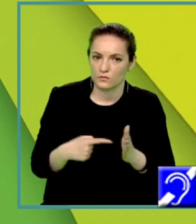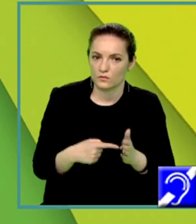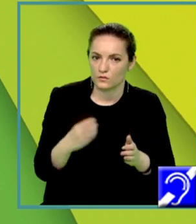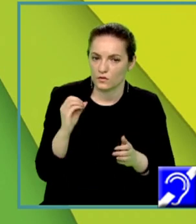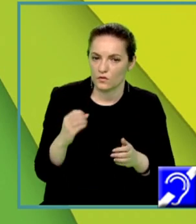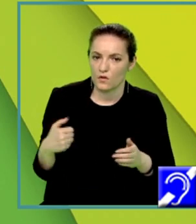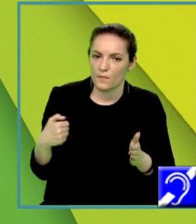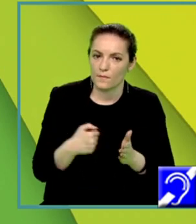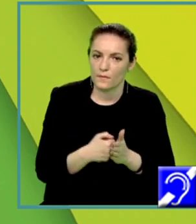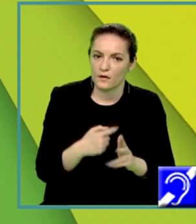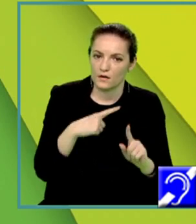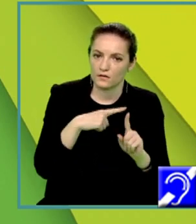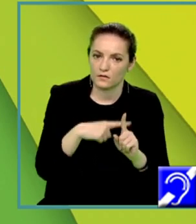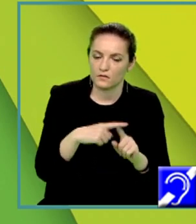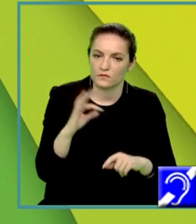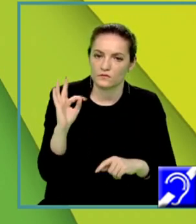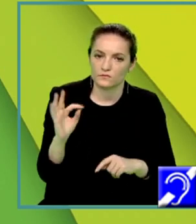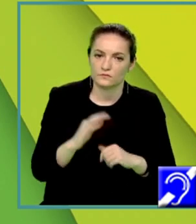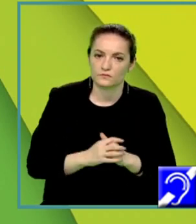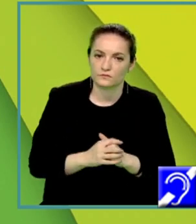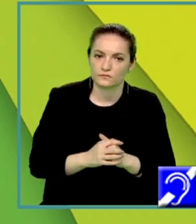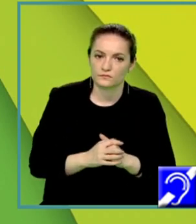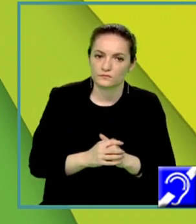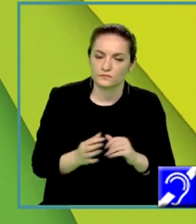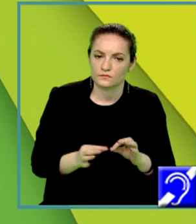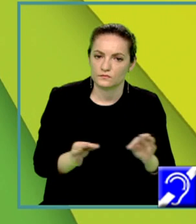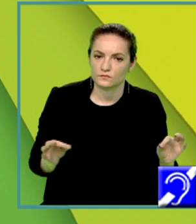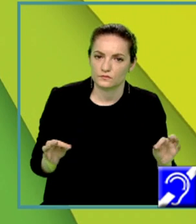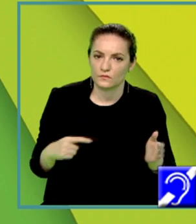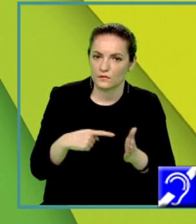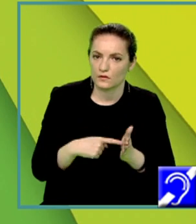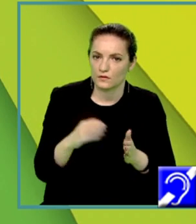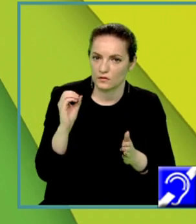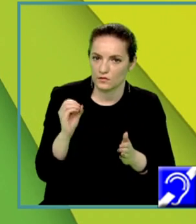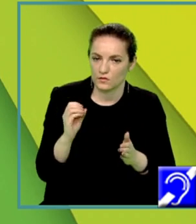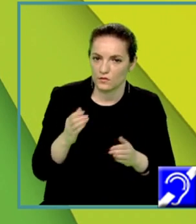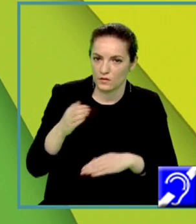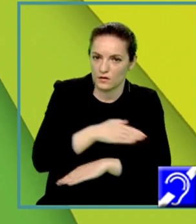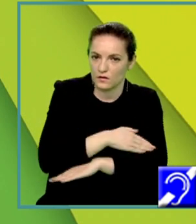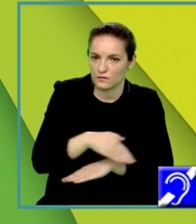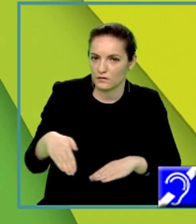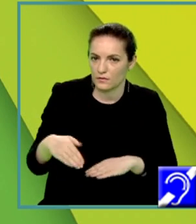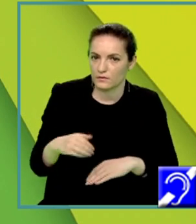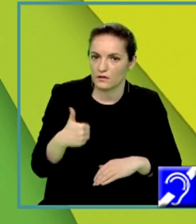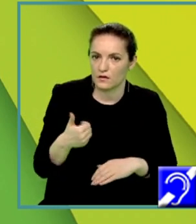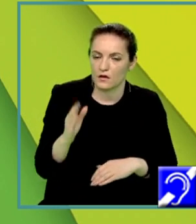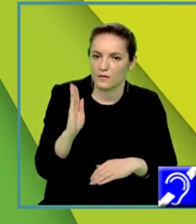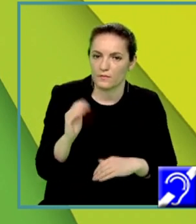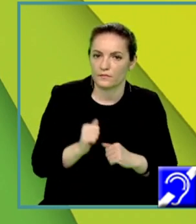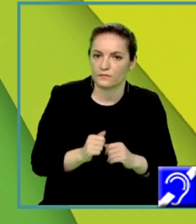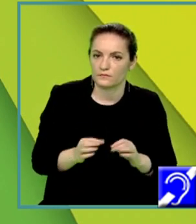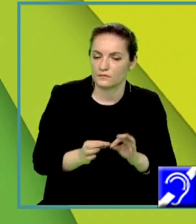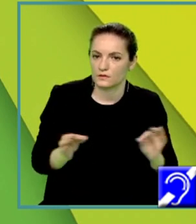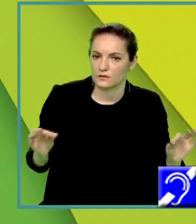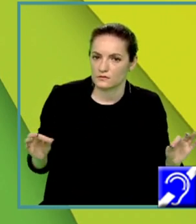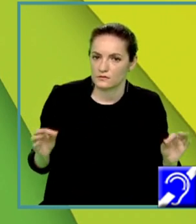la graficul funcției. Cu alte cuvinte, distanța de la punctul O la dreapta AB. Distanța de la un punct la o